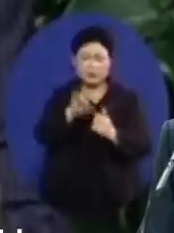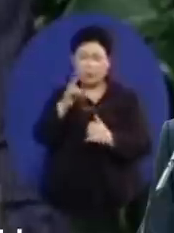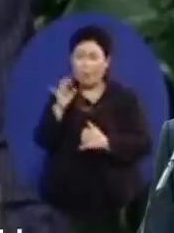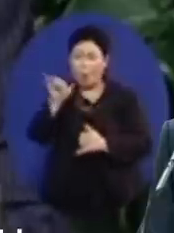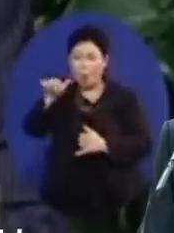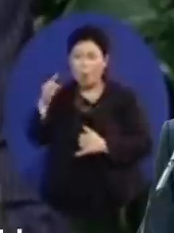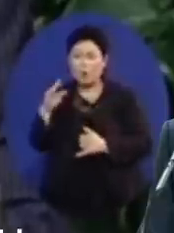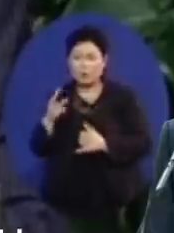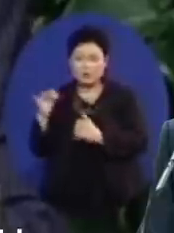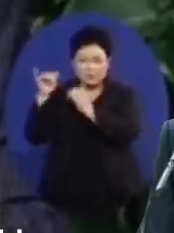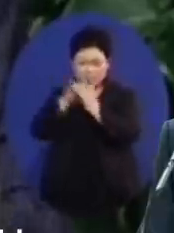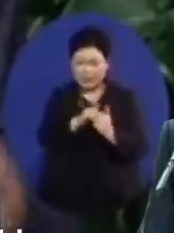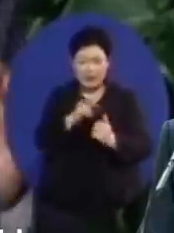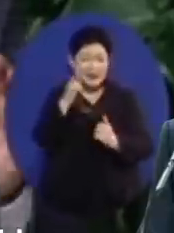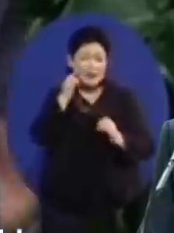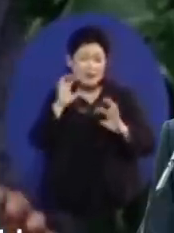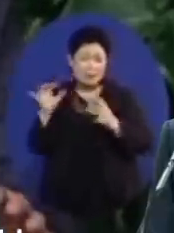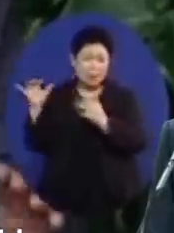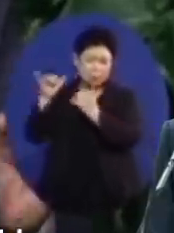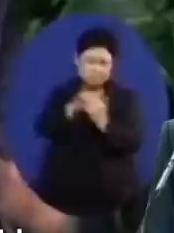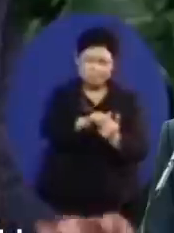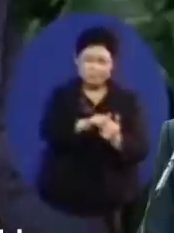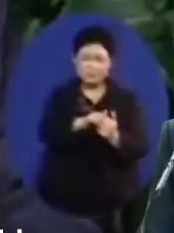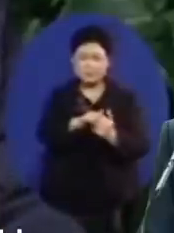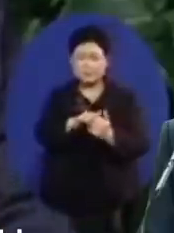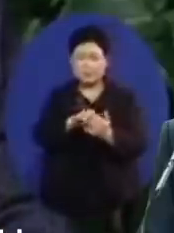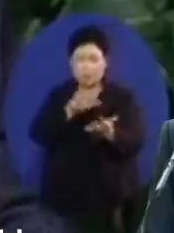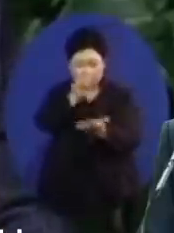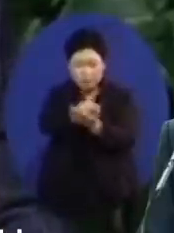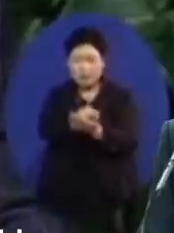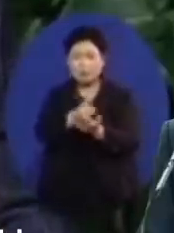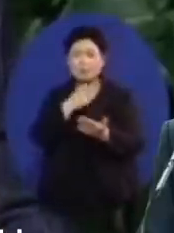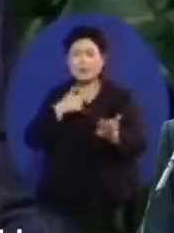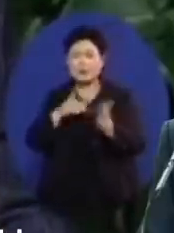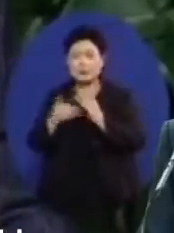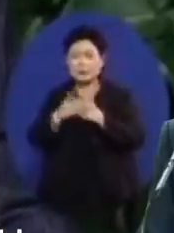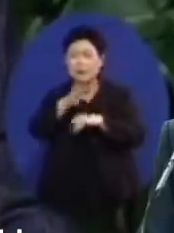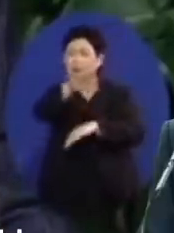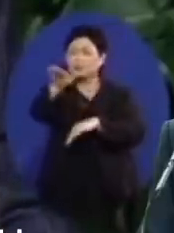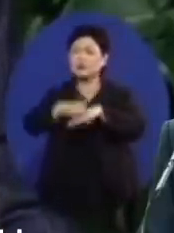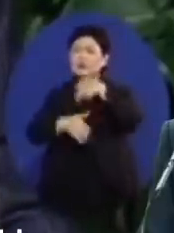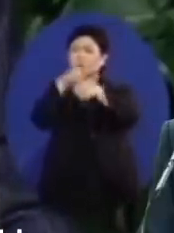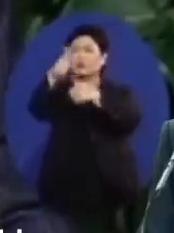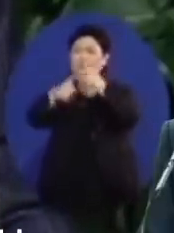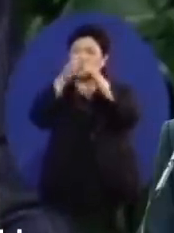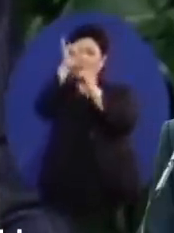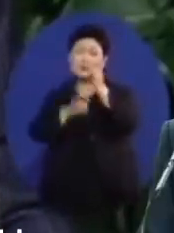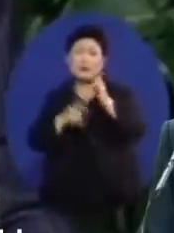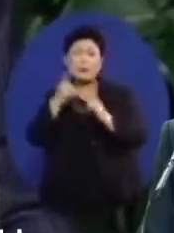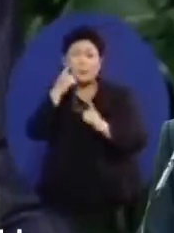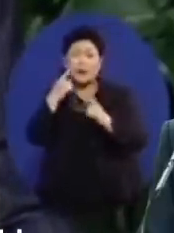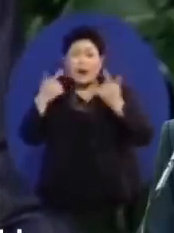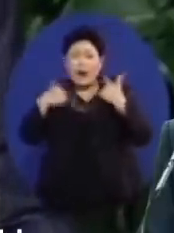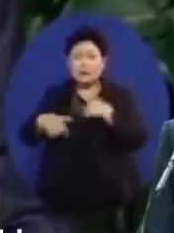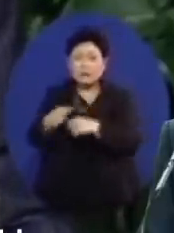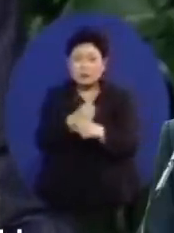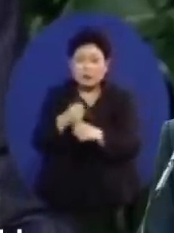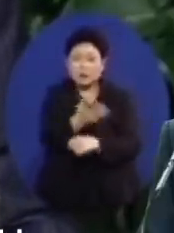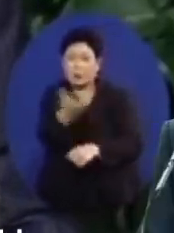침략을 당하고 일본의 침략을 당하고 점령을 당하고 우리 조상 내내 역사에 보면 보따리 사다가 불다